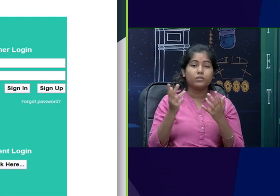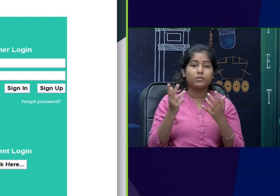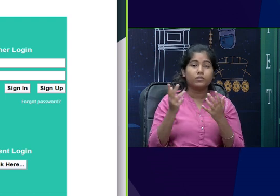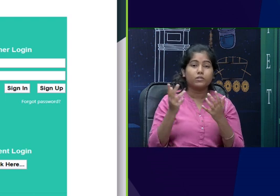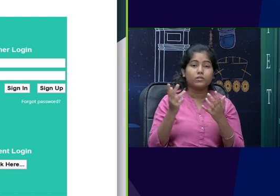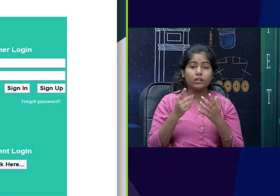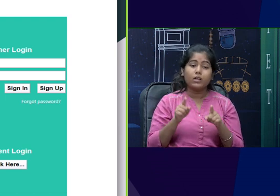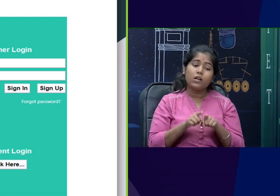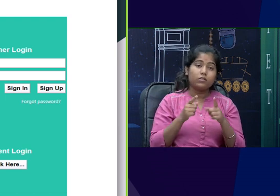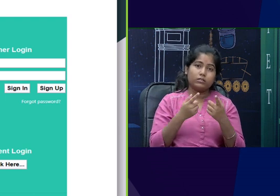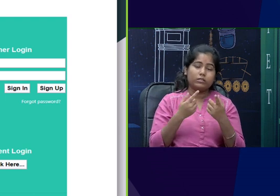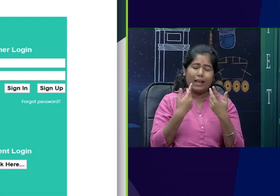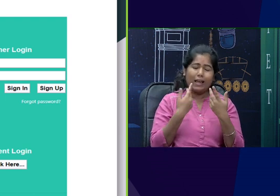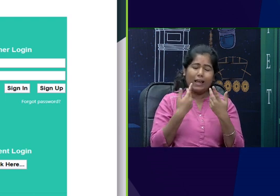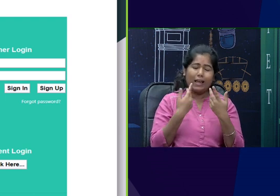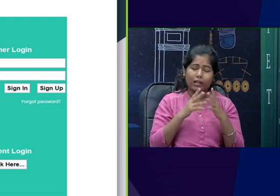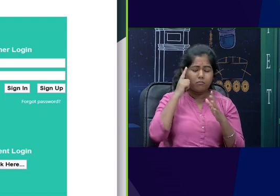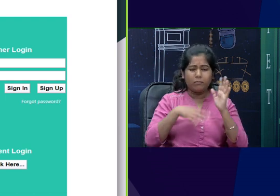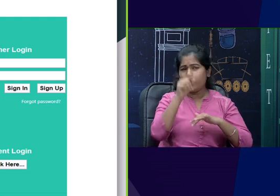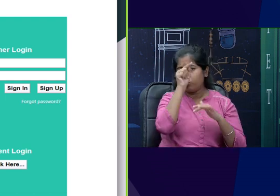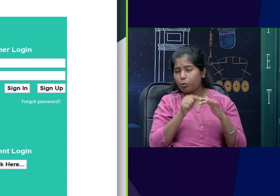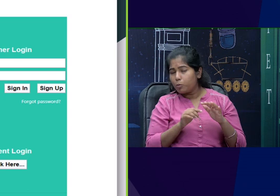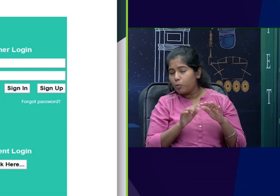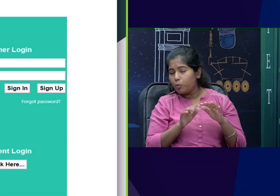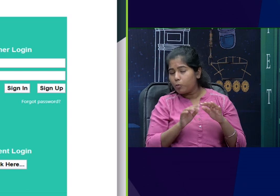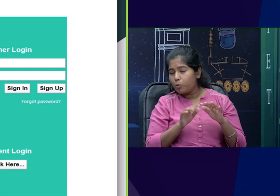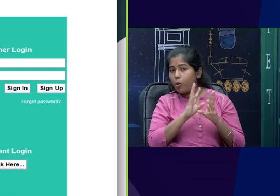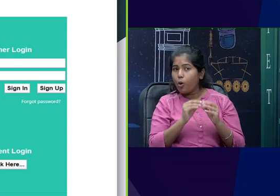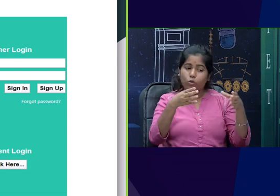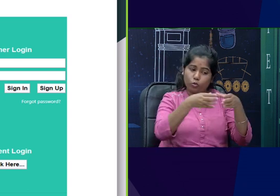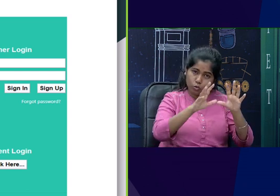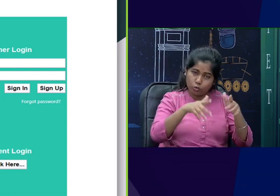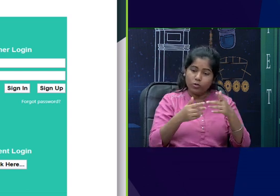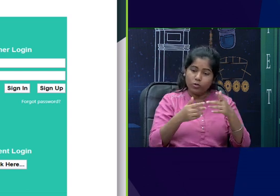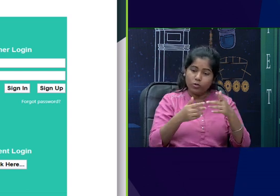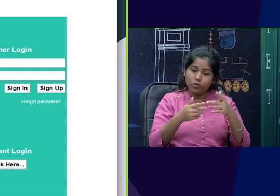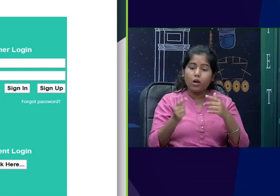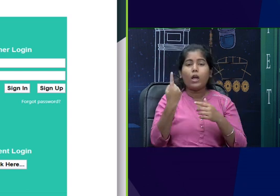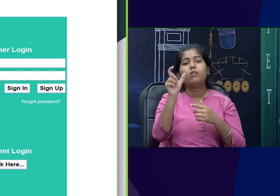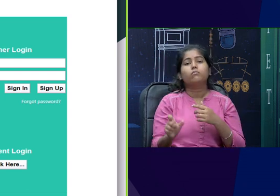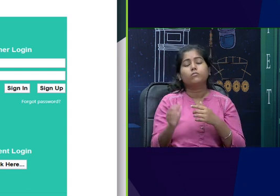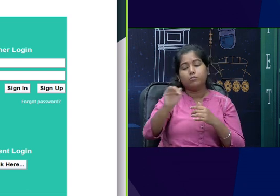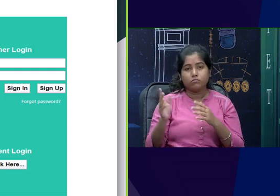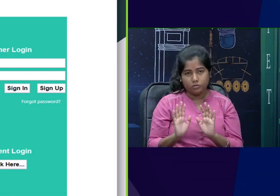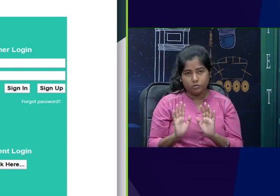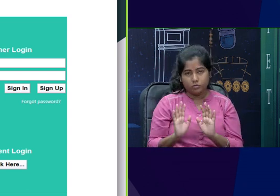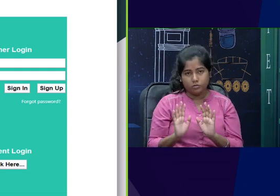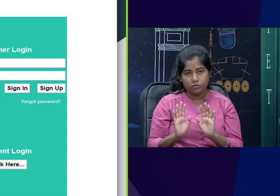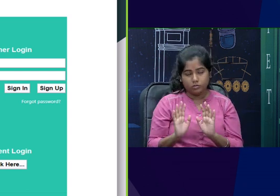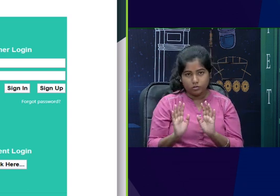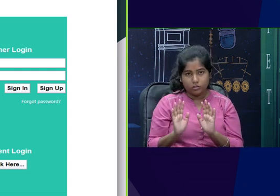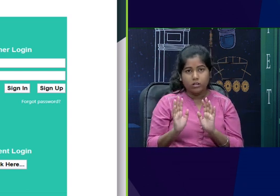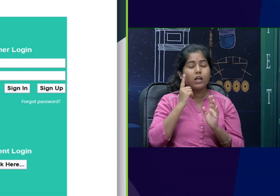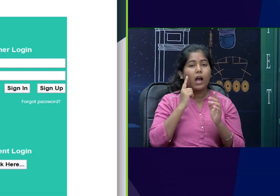आप ग्रुप के लिए बना सकते हैं, इंडिविजुअल के लिए भी, वो इसमें फैसिलिटी या ऑप्शन अवेलेबल है। आप एक बच्चे जैसे जिस तरह से हम